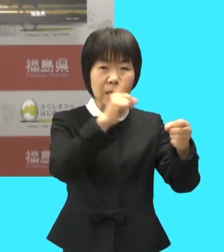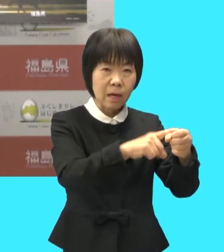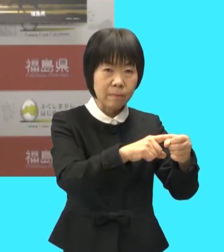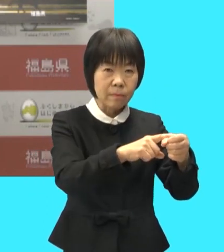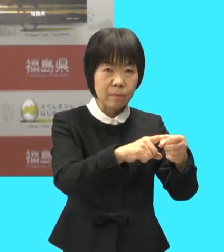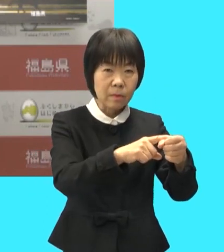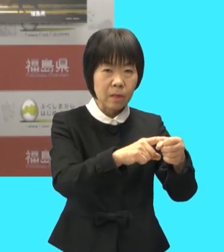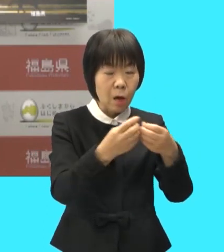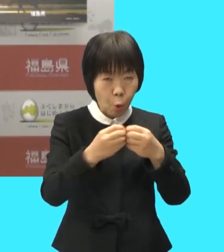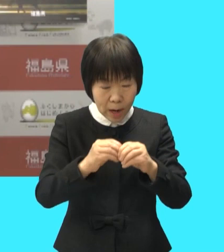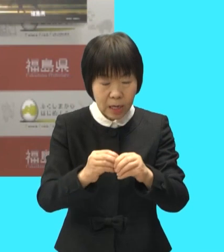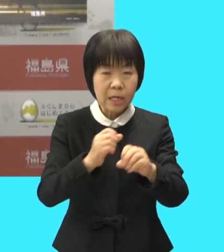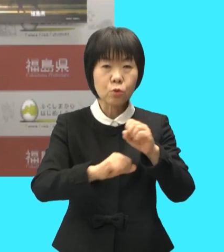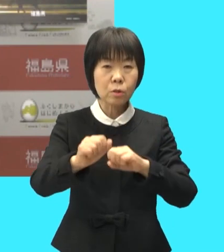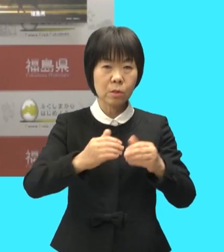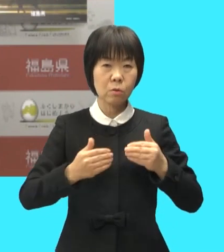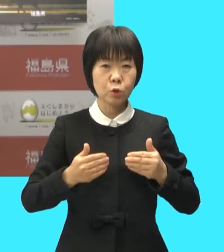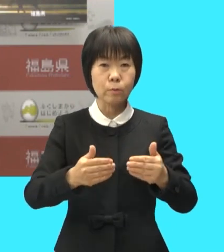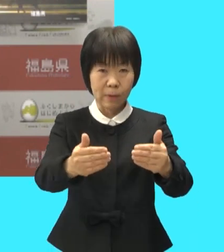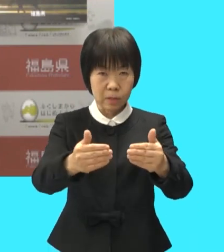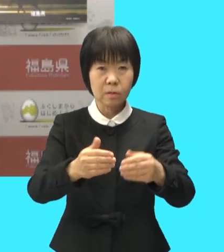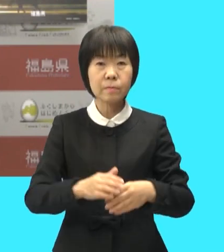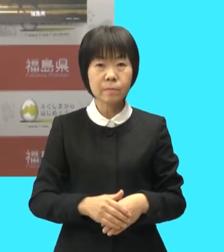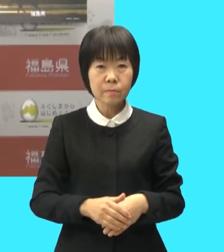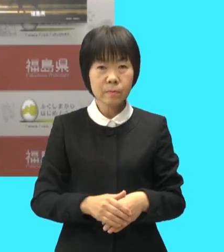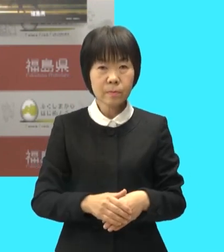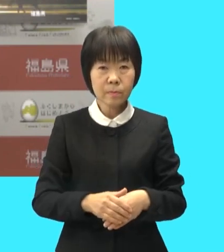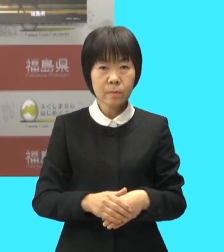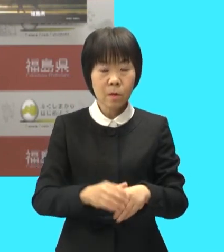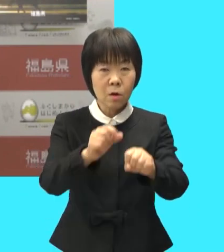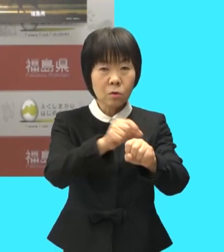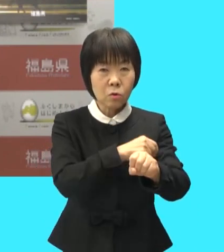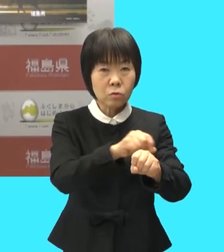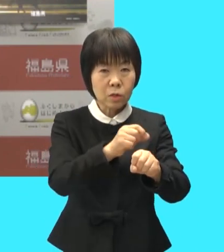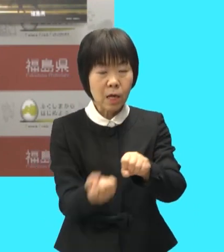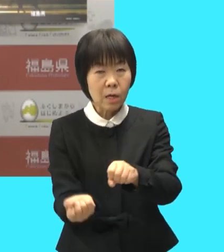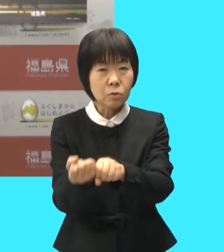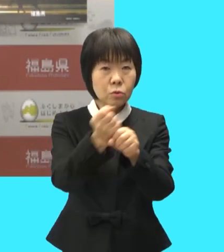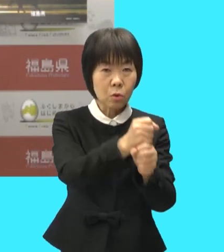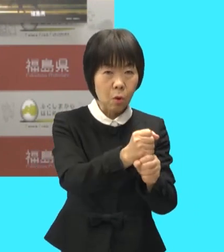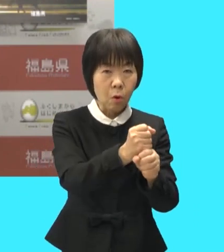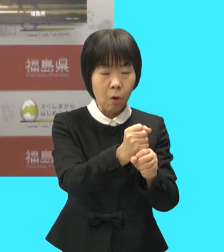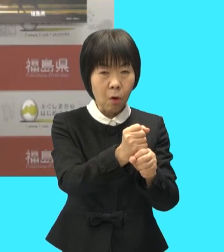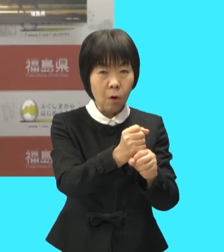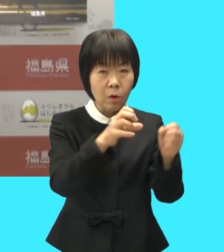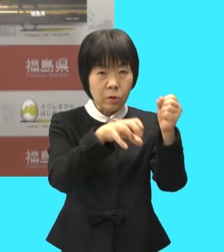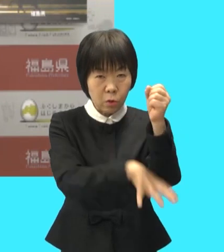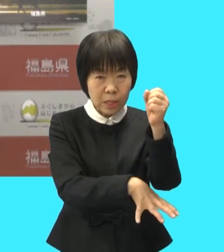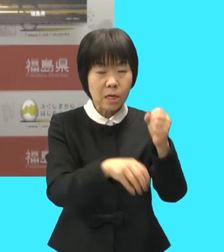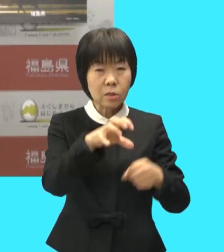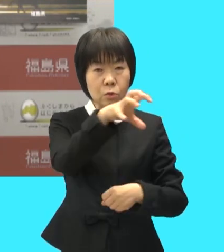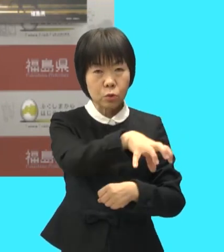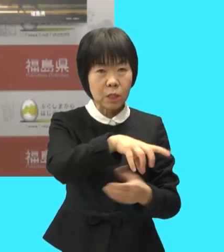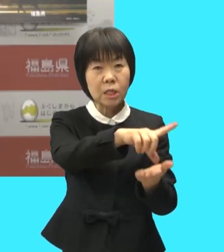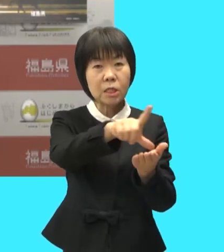め細かい取り組みを進めてまいります。特定復興再生拠点区域につきましても、